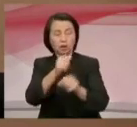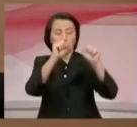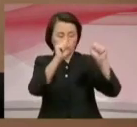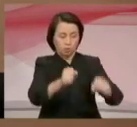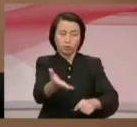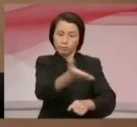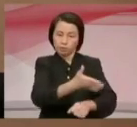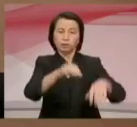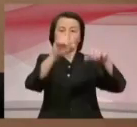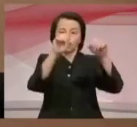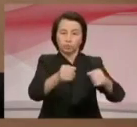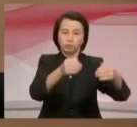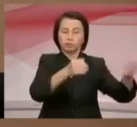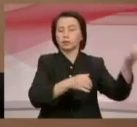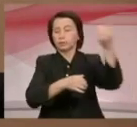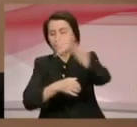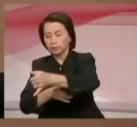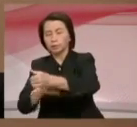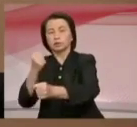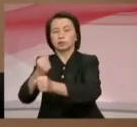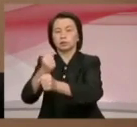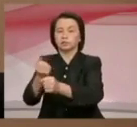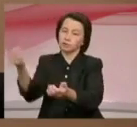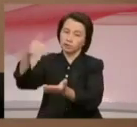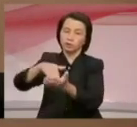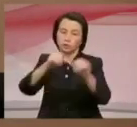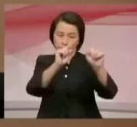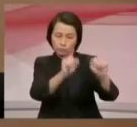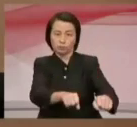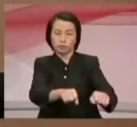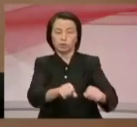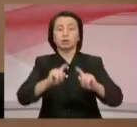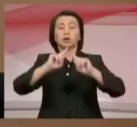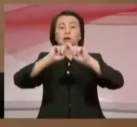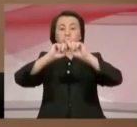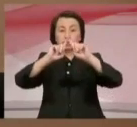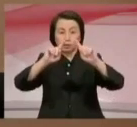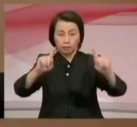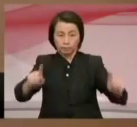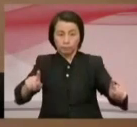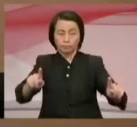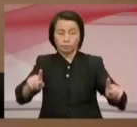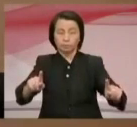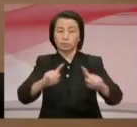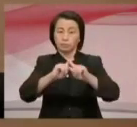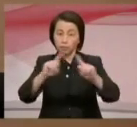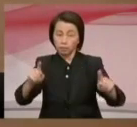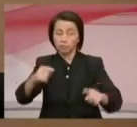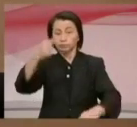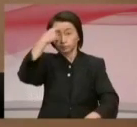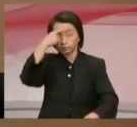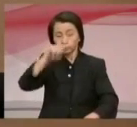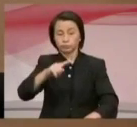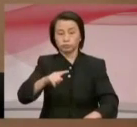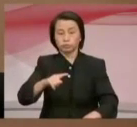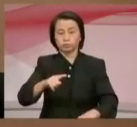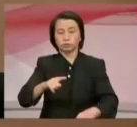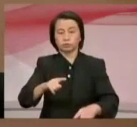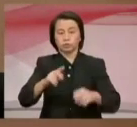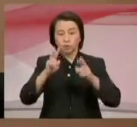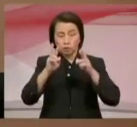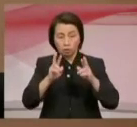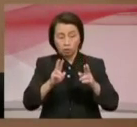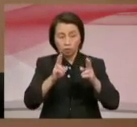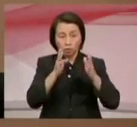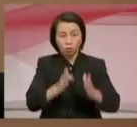dibenarkan meneruskan pekerjaan mereka. Walau bagaimanapun, untuk warga asing